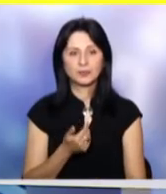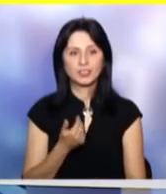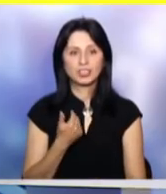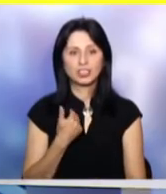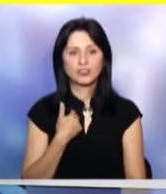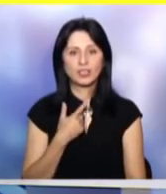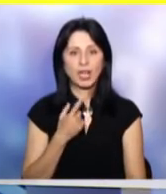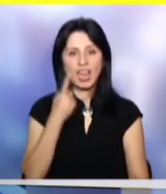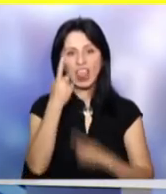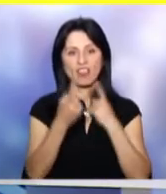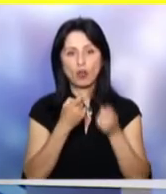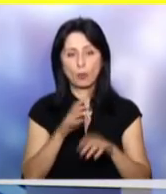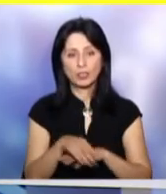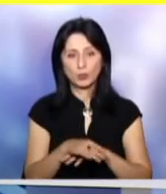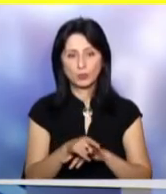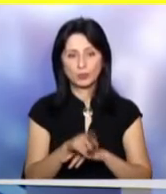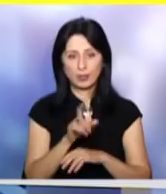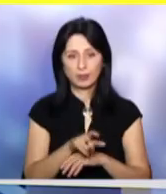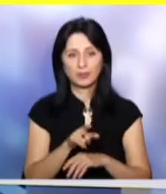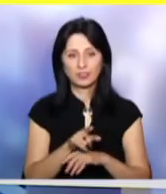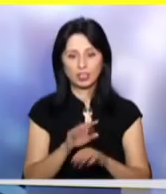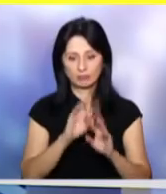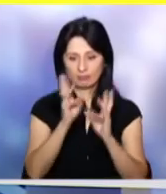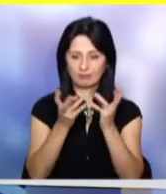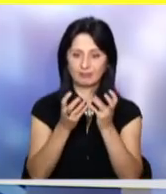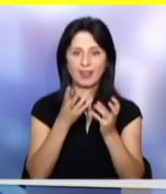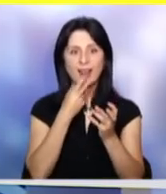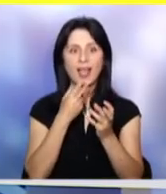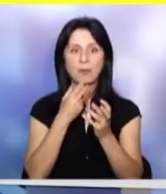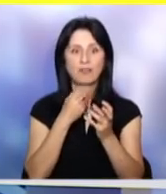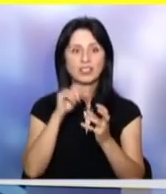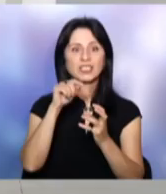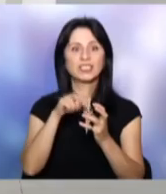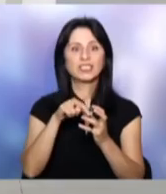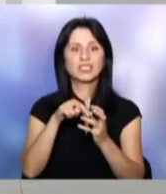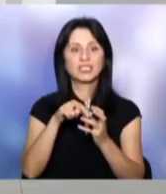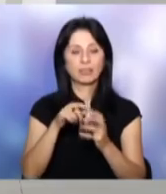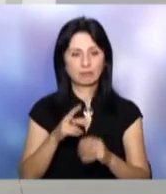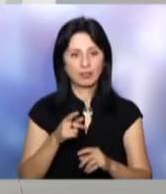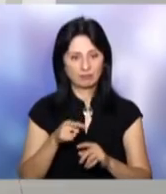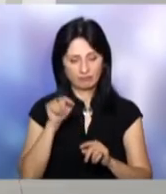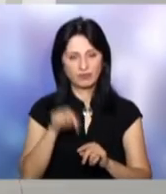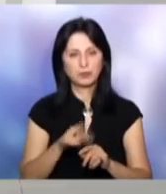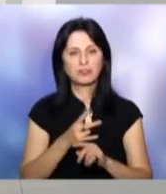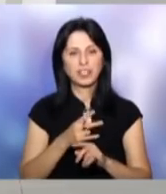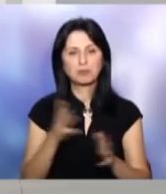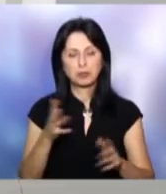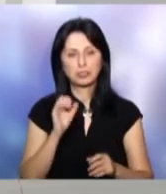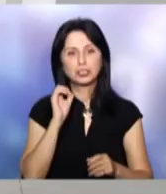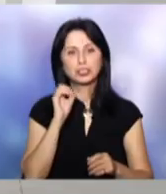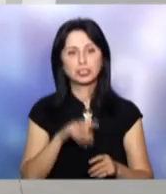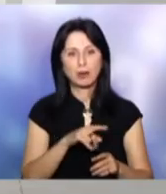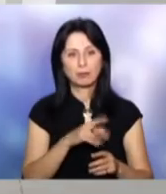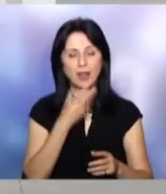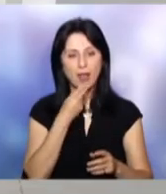ჩვენს არაინფორმირებულობაზე, რომ შეფუთვის მიღმა შეიძლება ჩვენთვის სრულად მიუღები პროდუქტები, არამისაღები